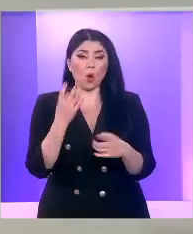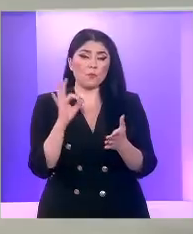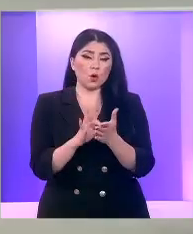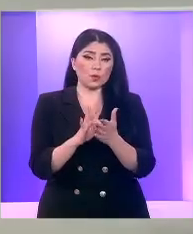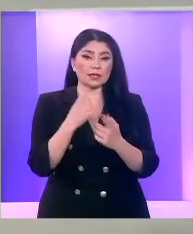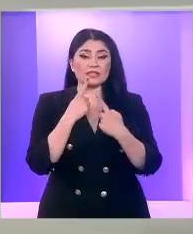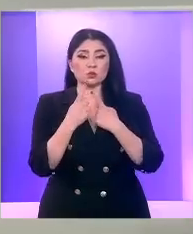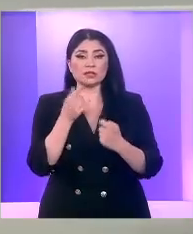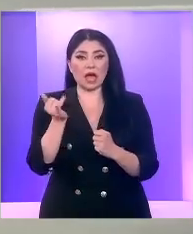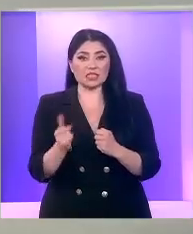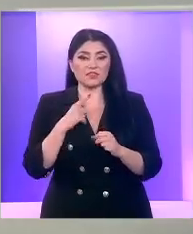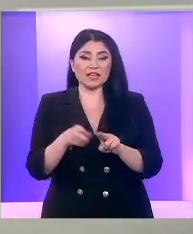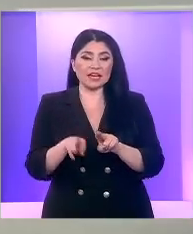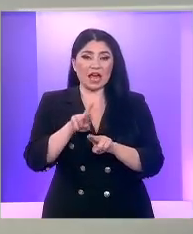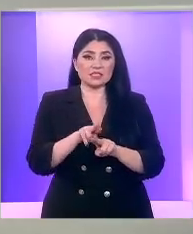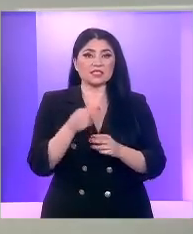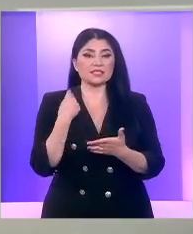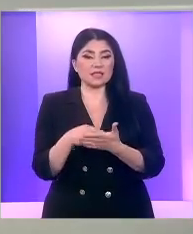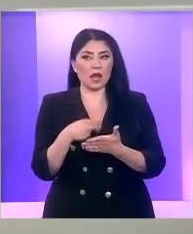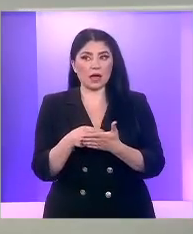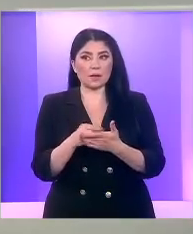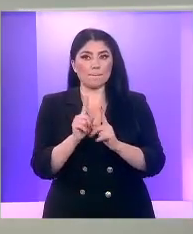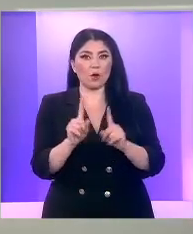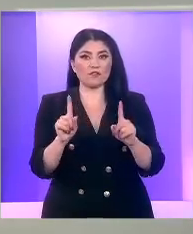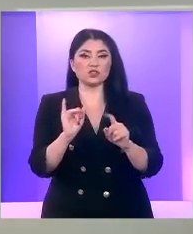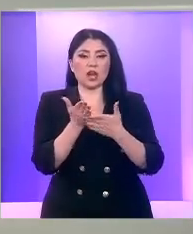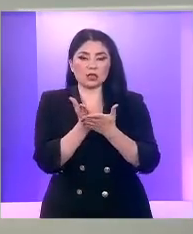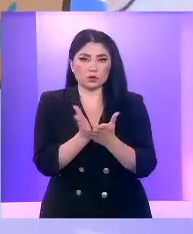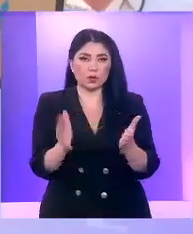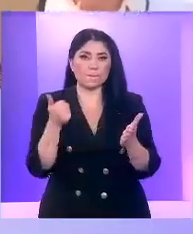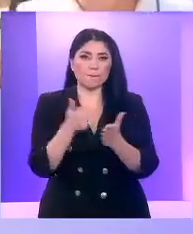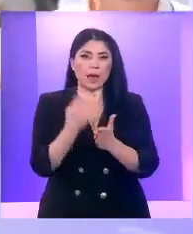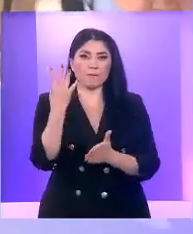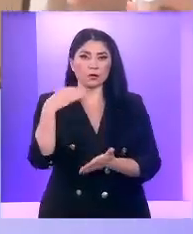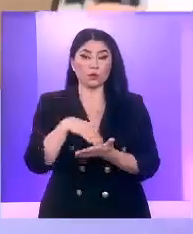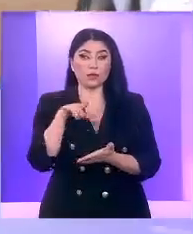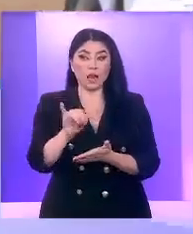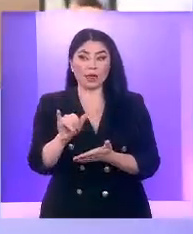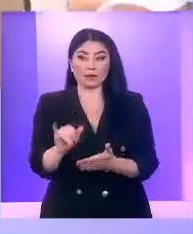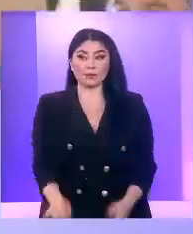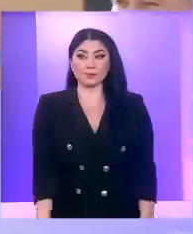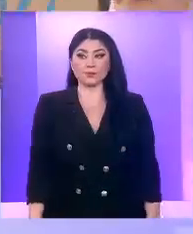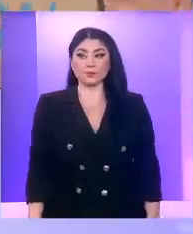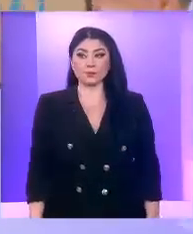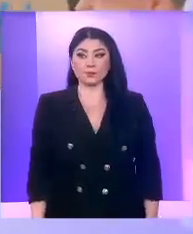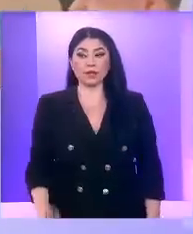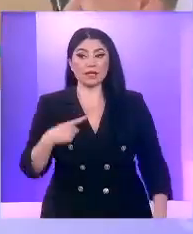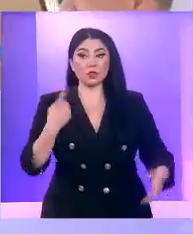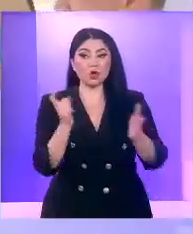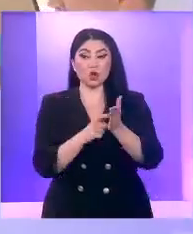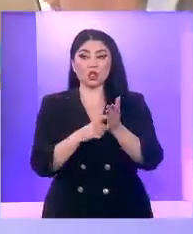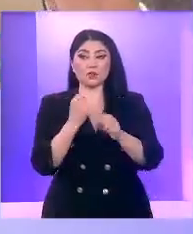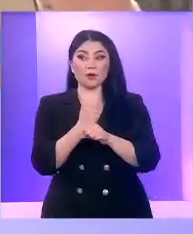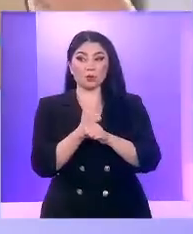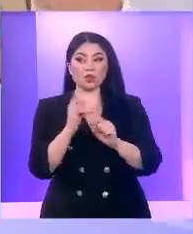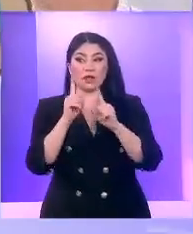discutată astăzi ar fi să crească salariile profesorilor debutanți până la 4.000 de lei. De altfel, este o solicitare făcută